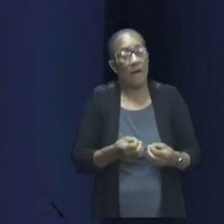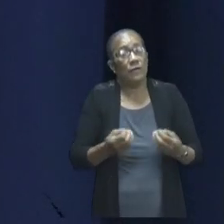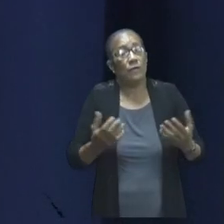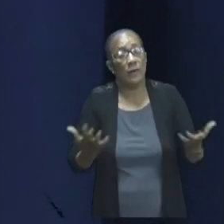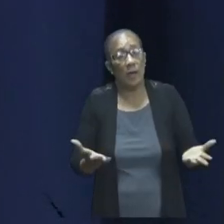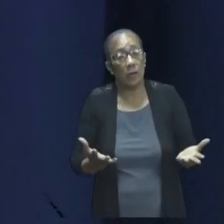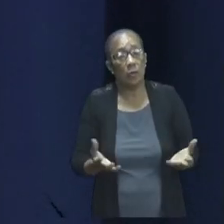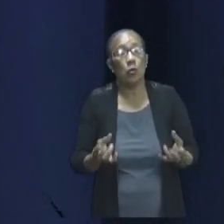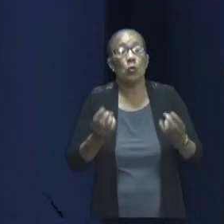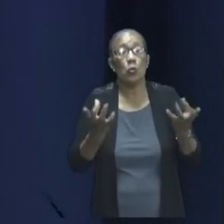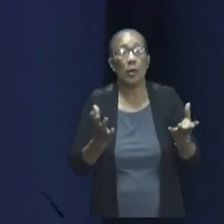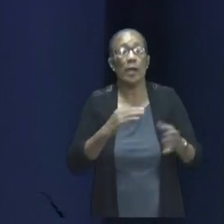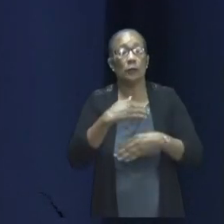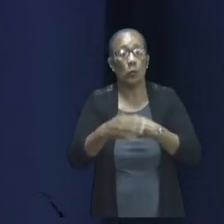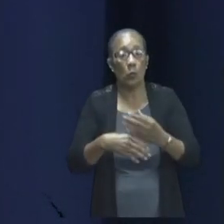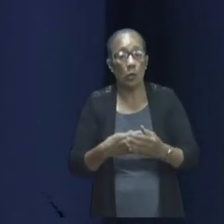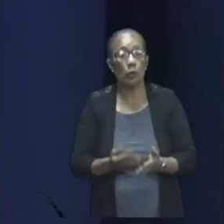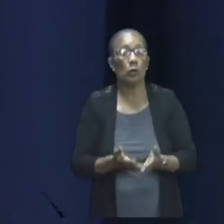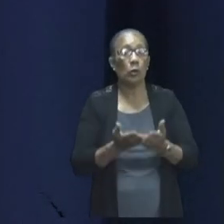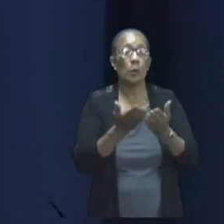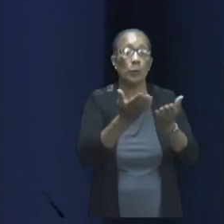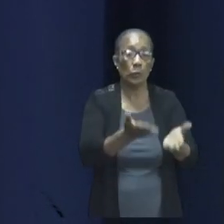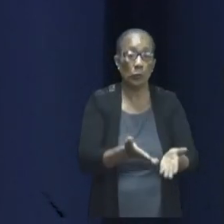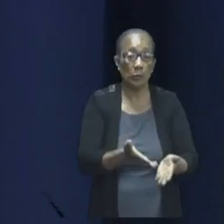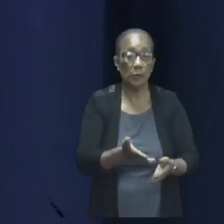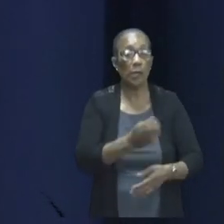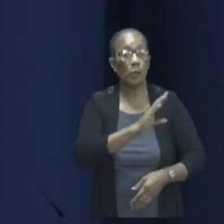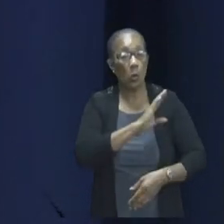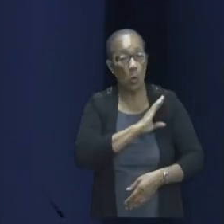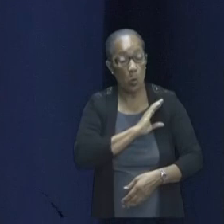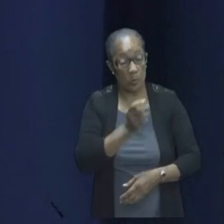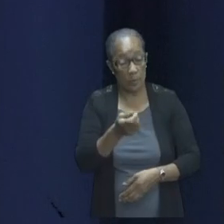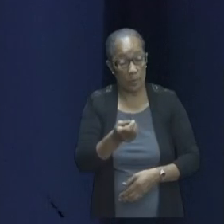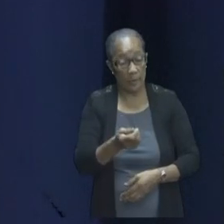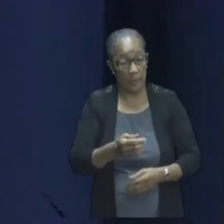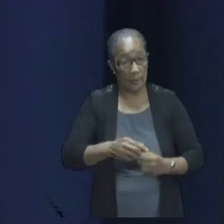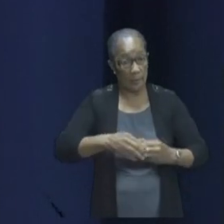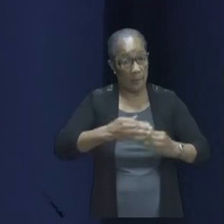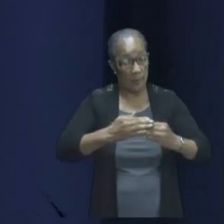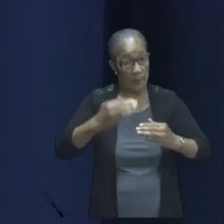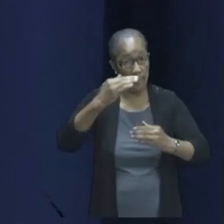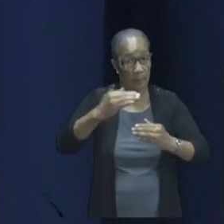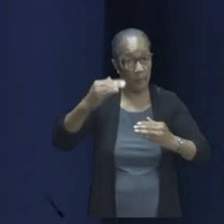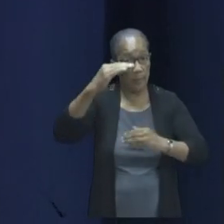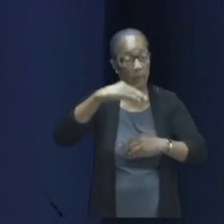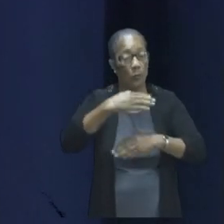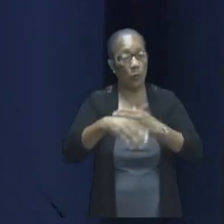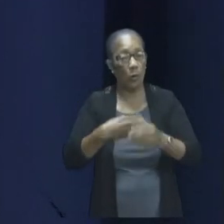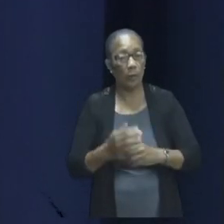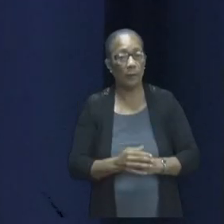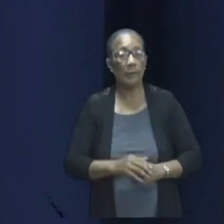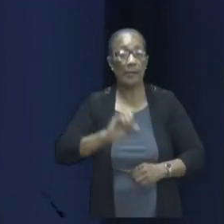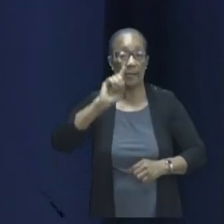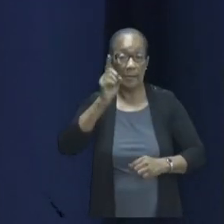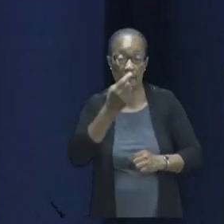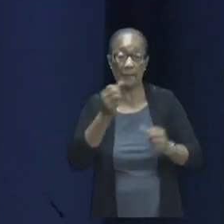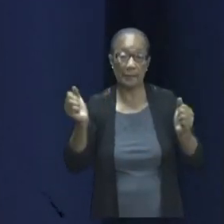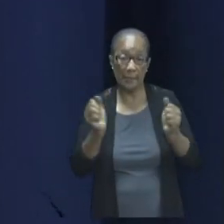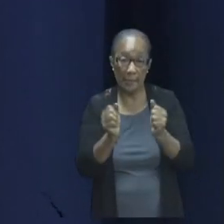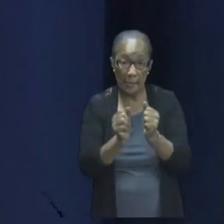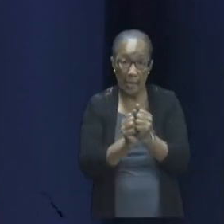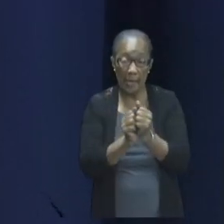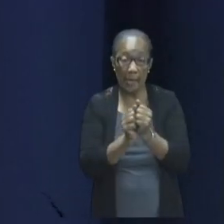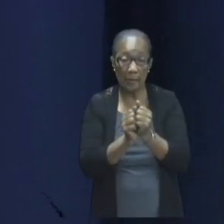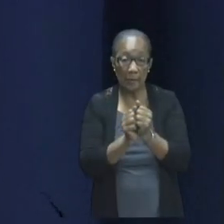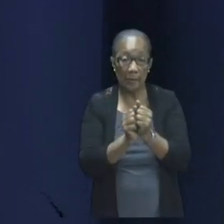worden geproduceerd zal ook de prijs toenemen dat eerste jaar is de strijders en 14